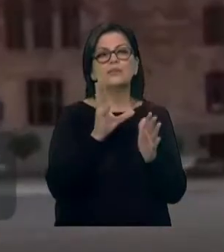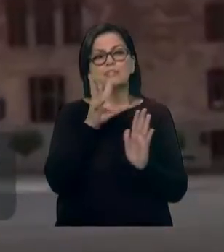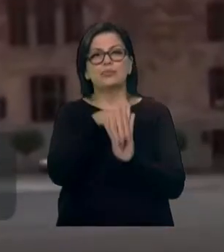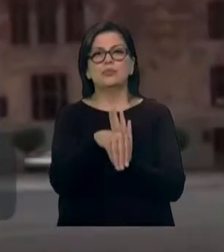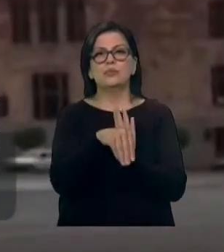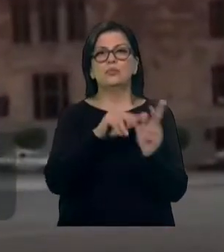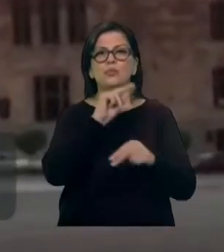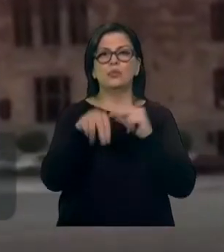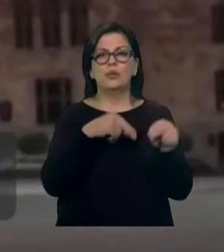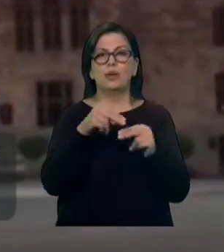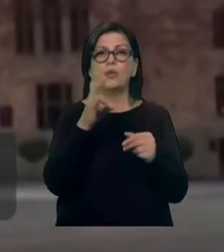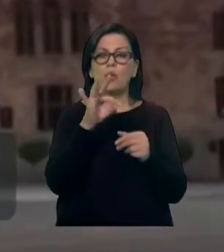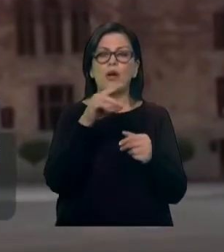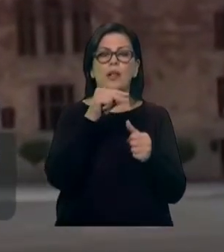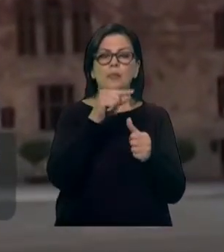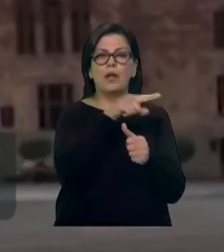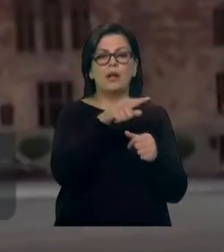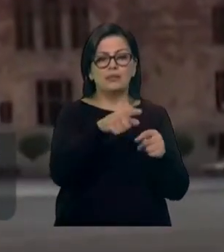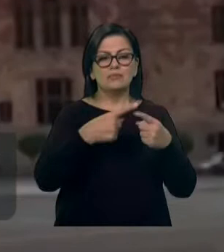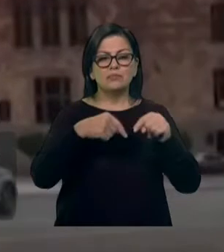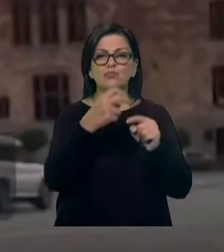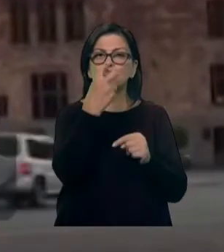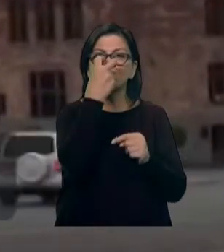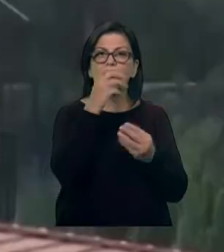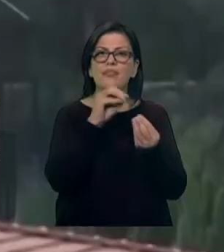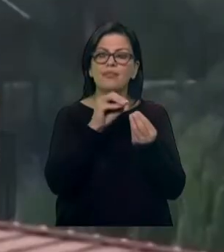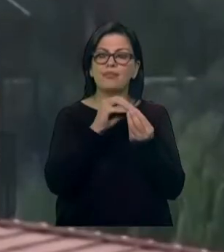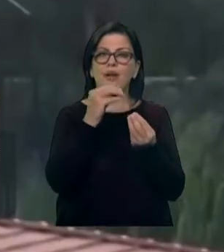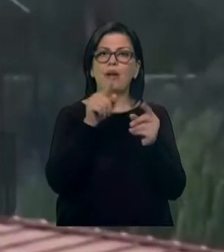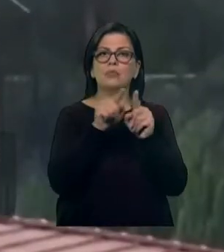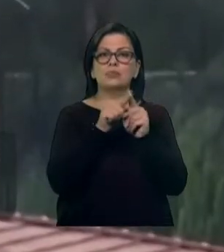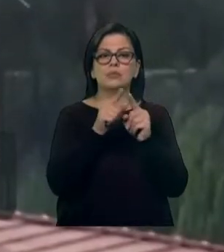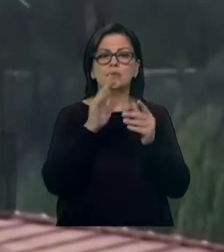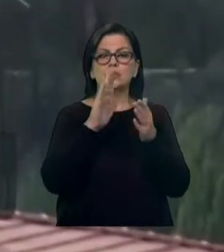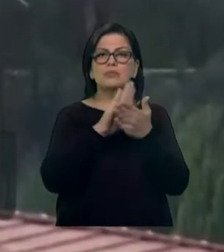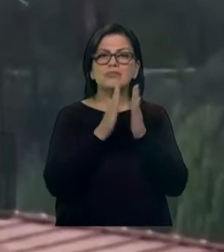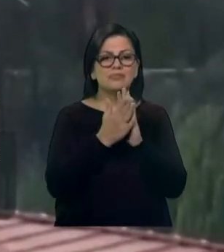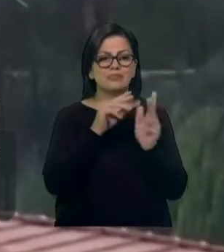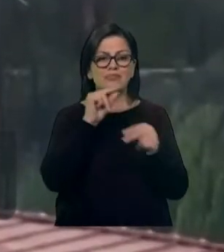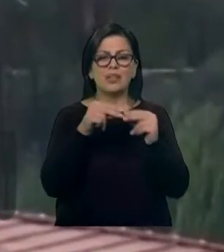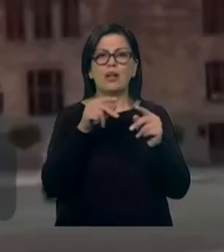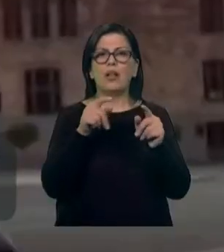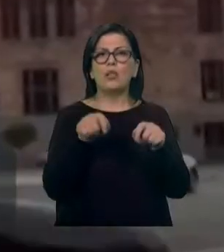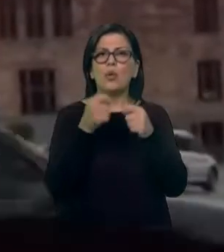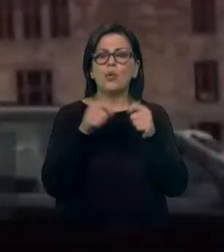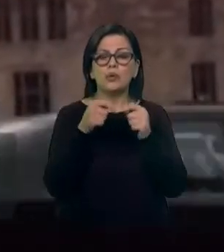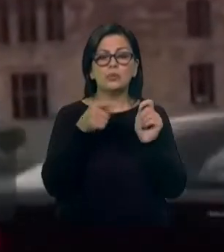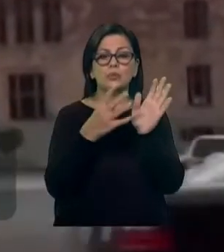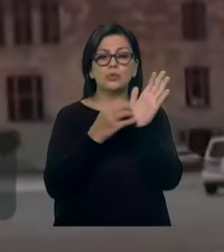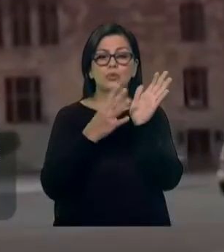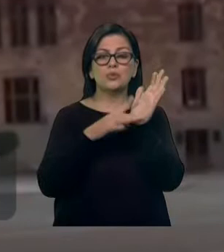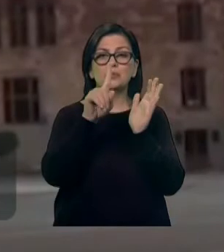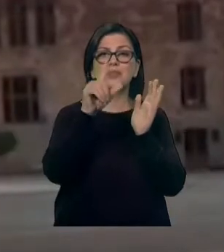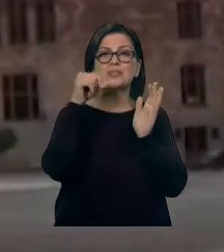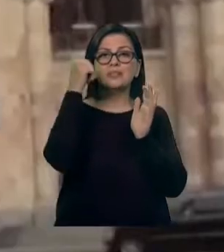edilmişdir. Lakin Ermənistan hələ də ərazi iddiaları ilə yaşayır, müqavilənin şərtlərinə əməl etmirdi. 1991-ci ildə